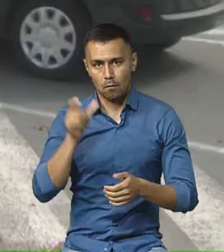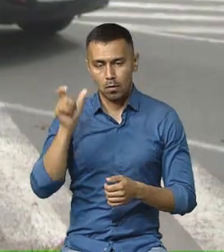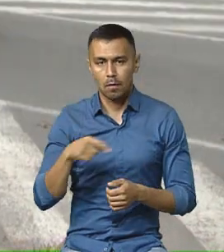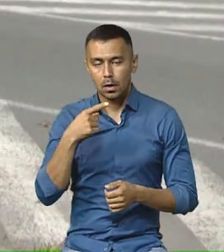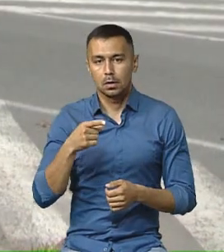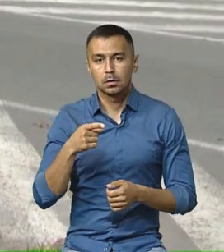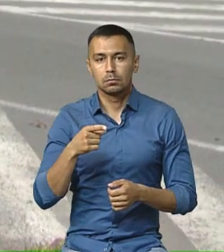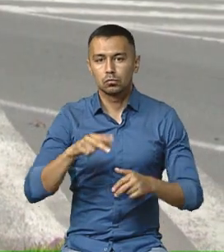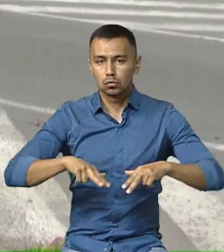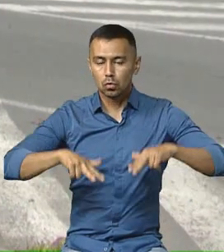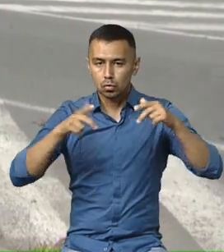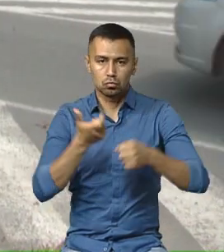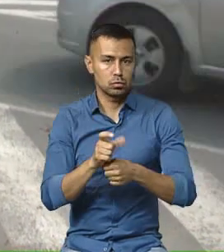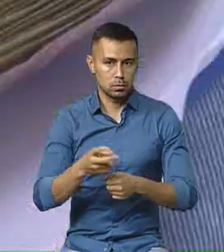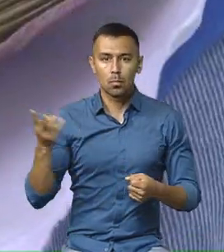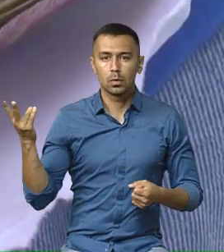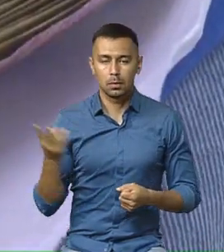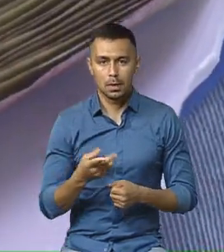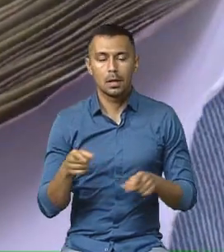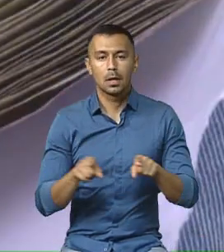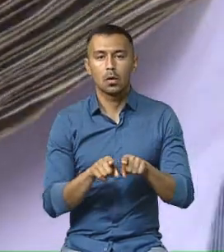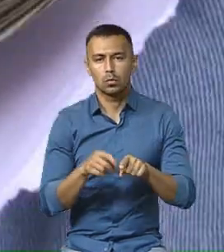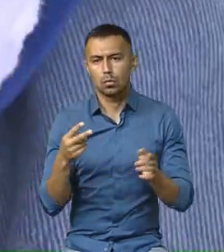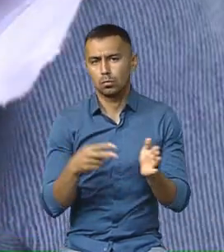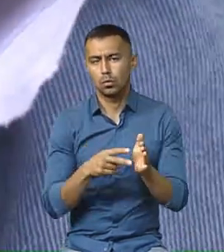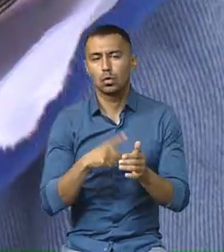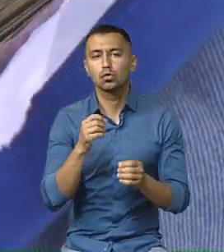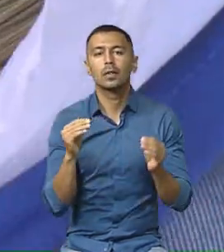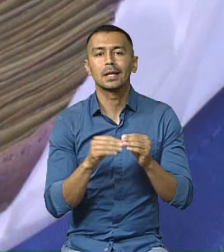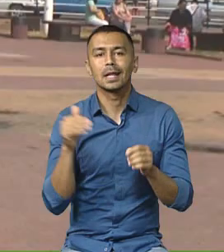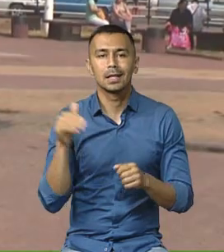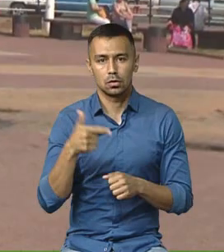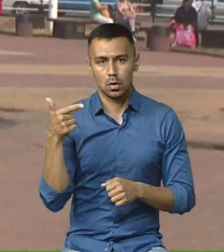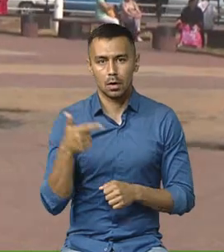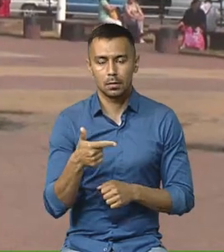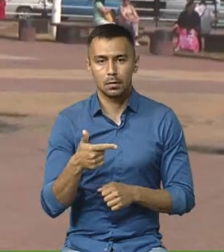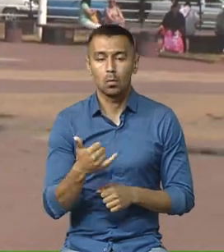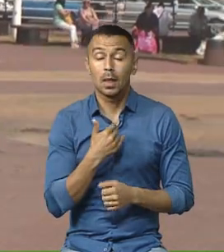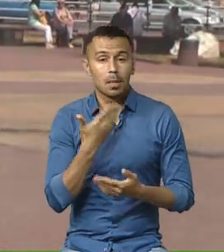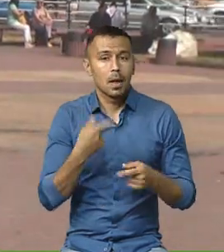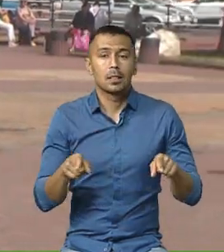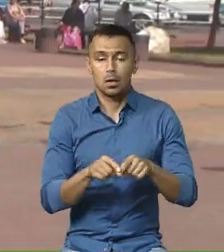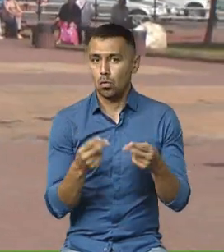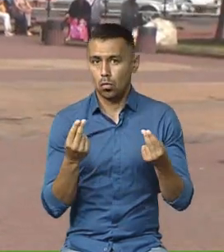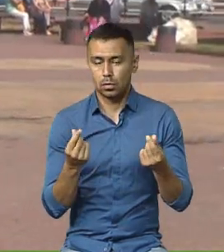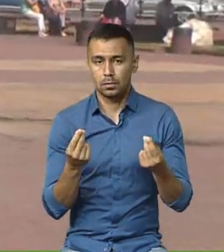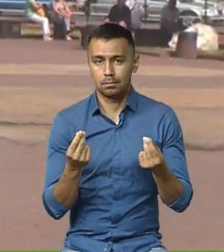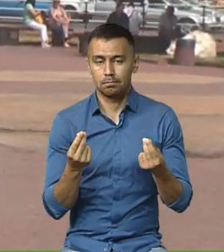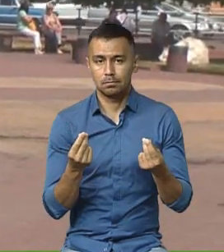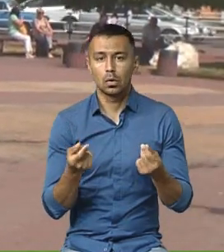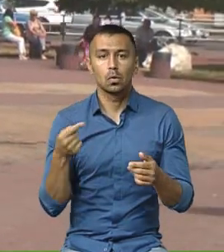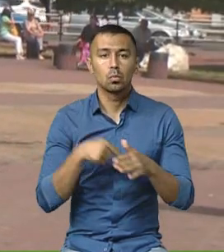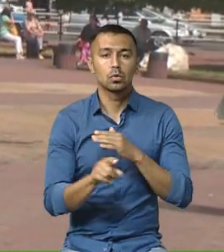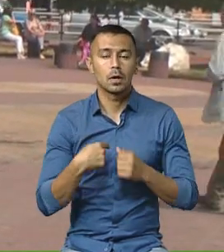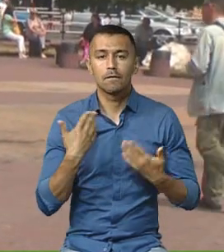дрони в гарячій точці фронту дуже потрібні. Та коштує один такий гаджет 110 тисяч гривень. У мене таких денег. У мене немає таких грошей, тому